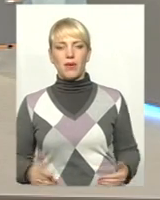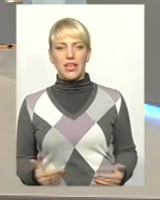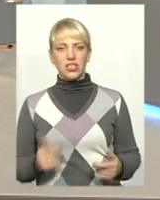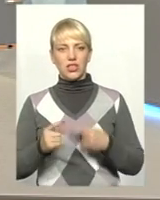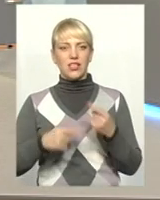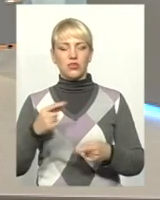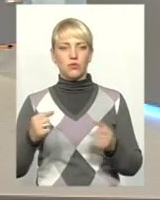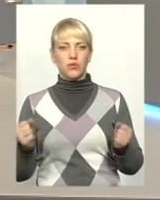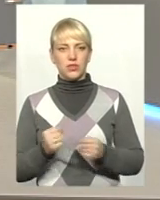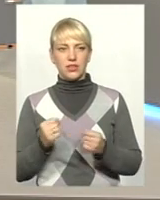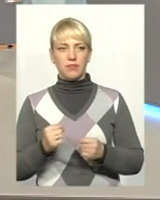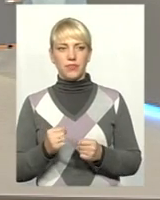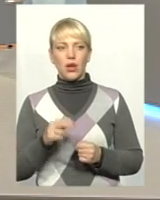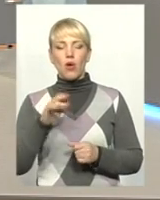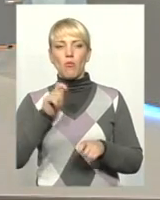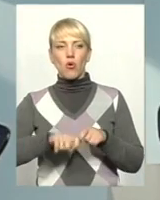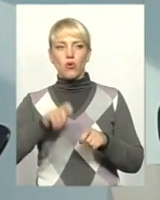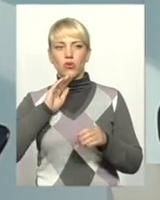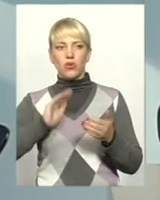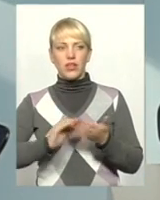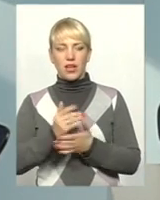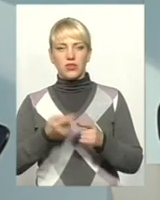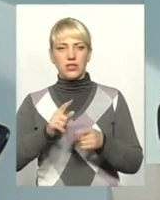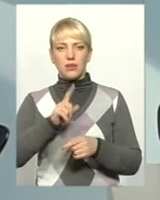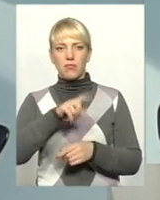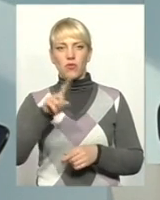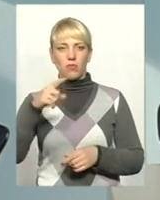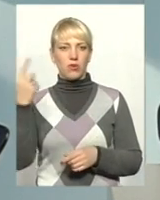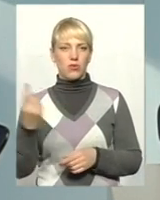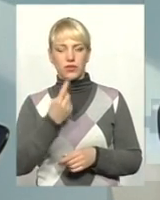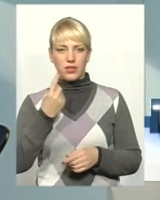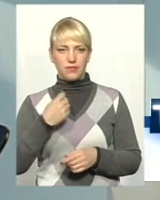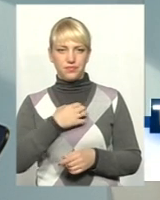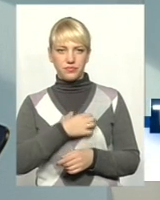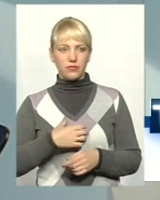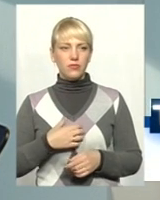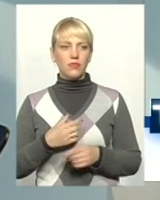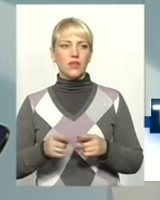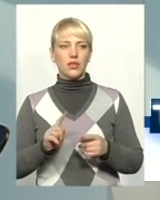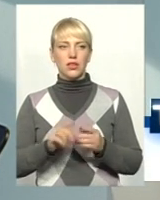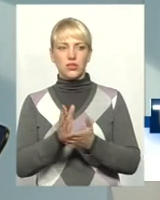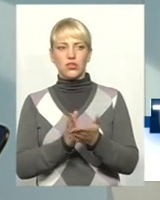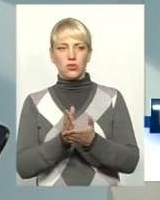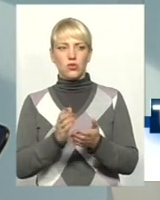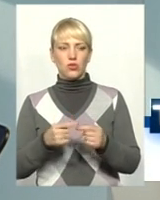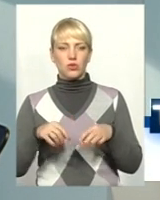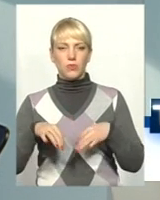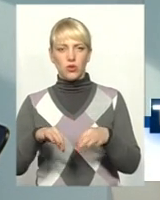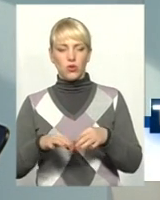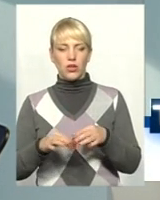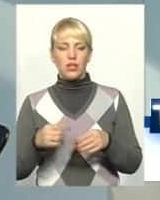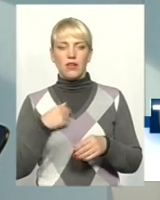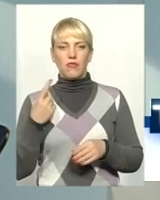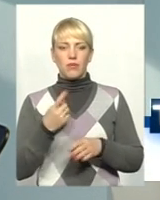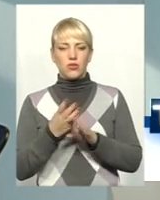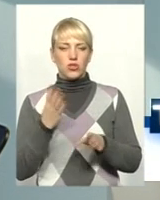наступну зиму. Контроль якості – це питання номер один. В першу чергу, це служба автомобільних доріг, яку я представляю як